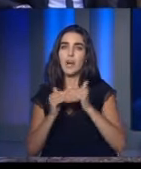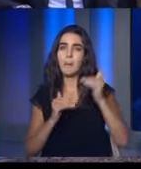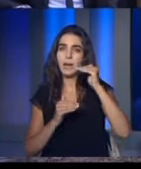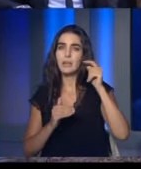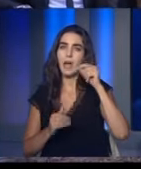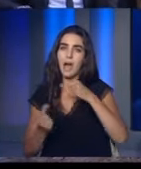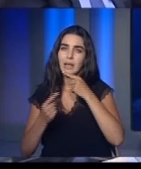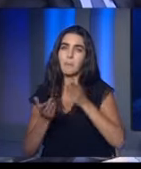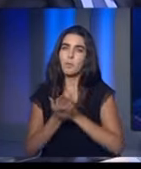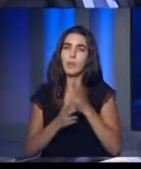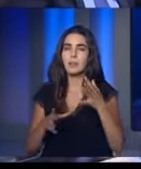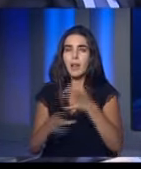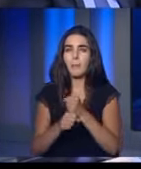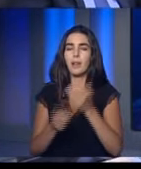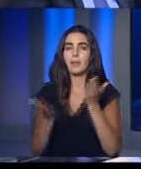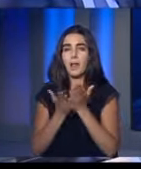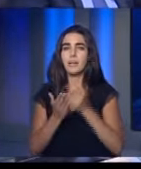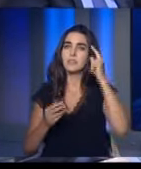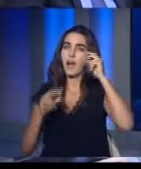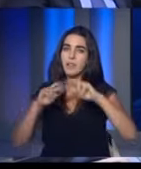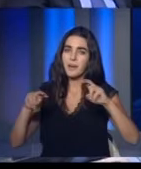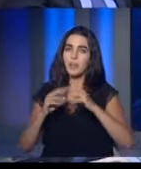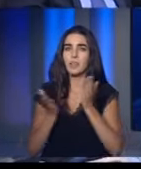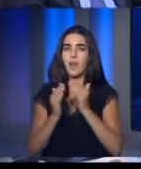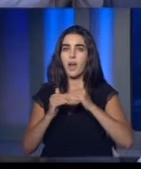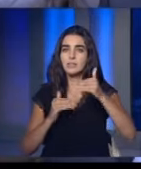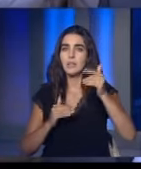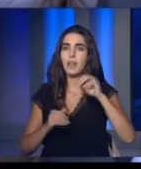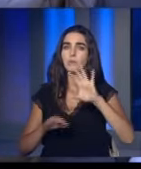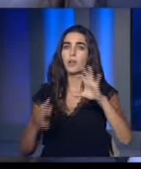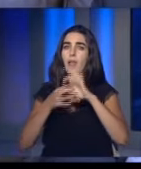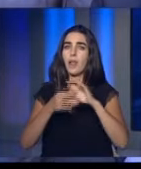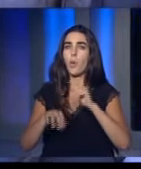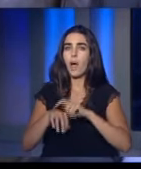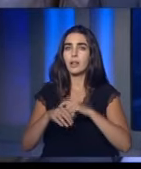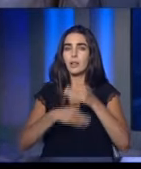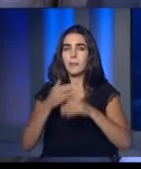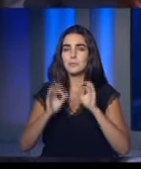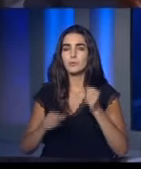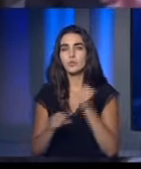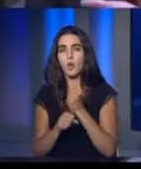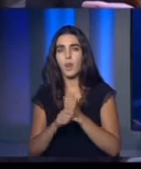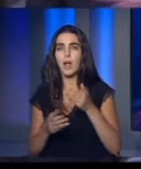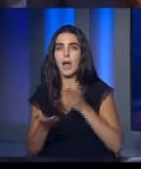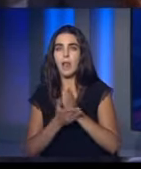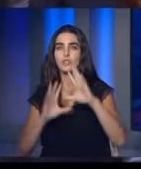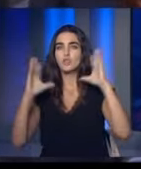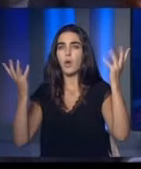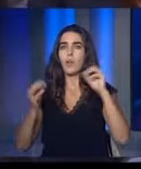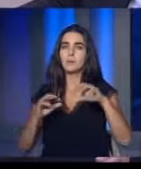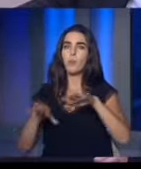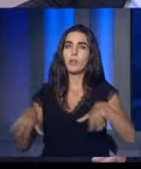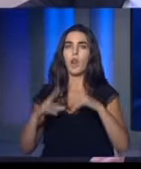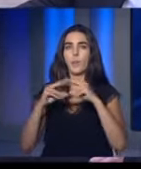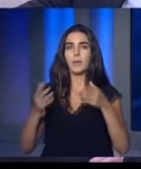من الأساتذة الجامعيين قدم مشروعا يتضمن اقتراحات عدة ودراسة تتعلق بكيفية تحسين الريادة في الأعمال